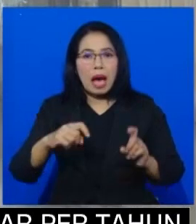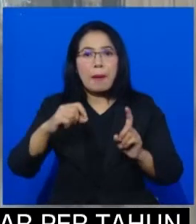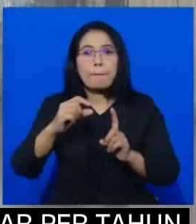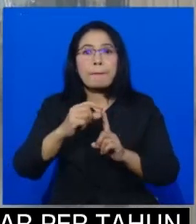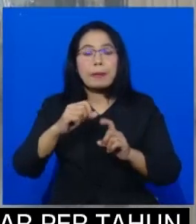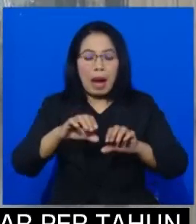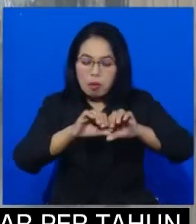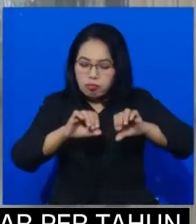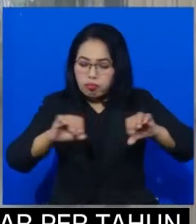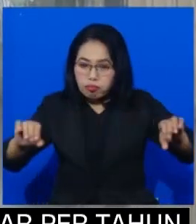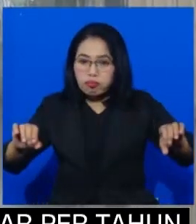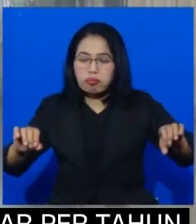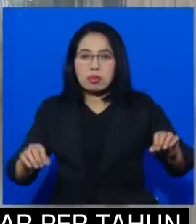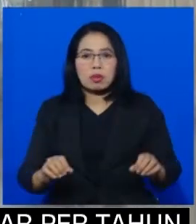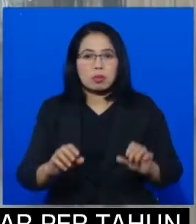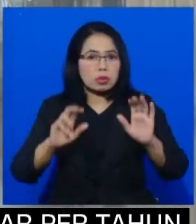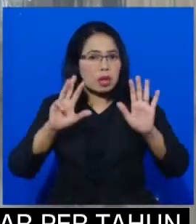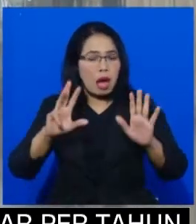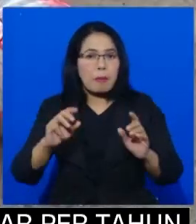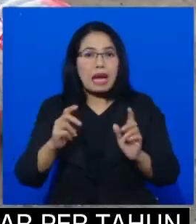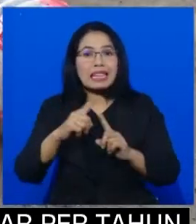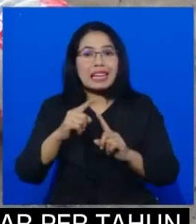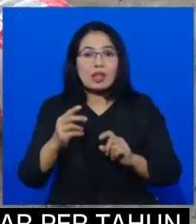23,8 triliun rupiah untuk memenuhi